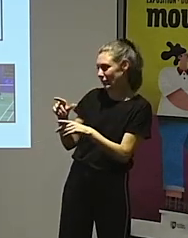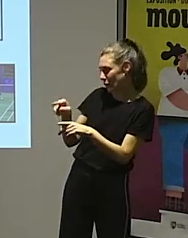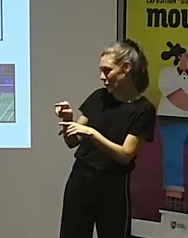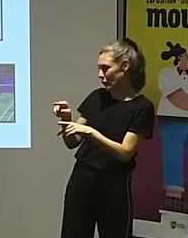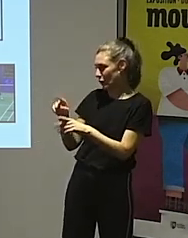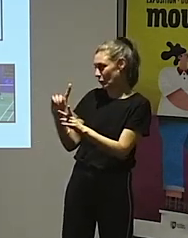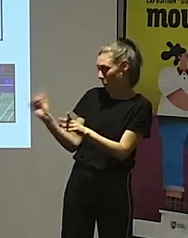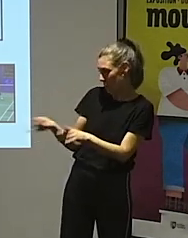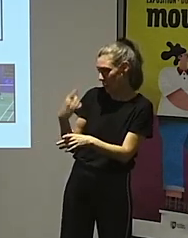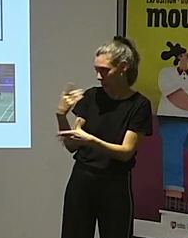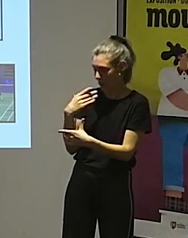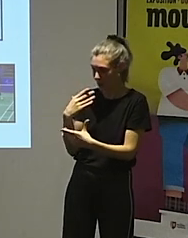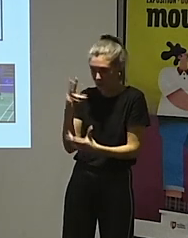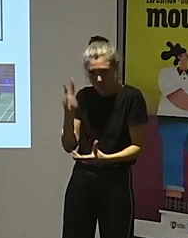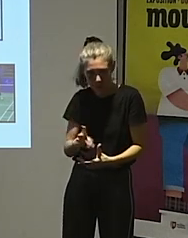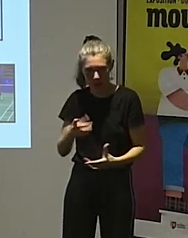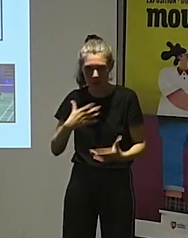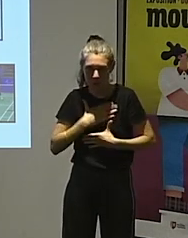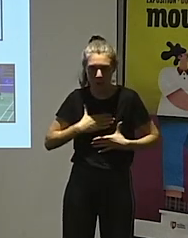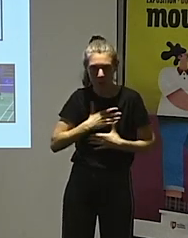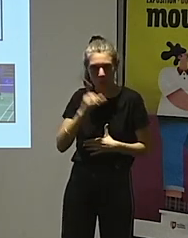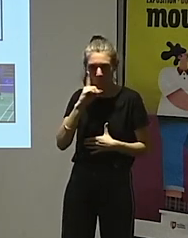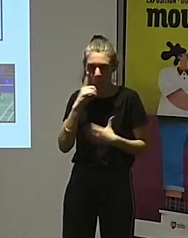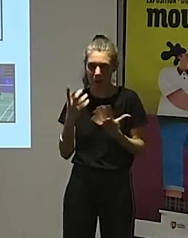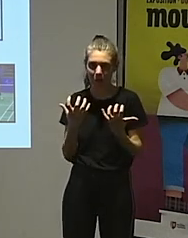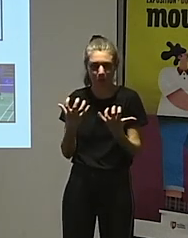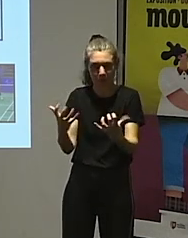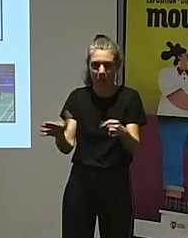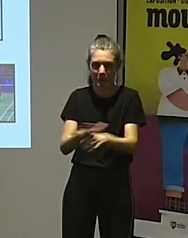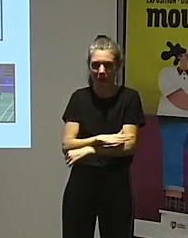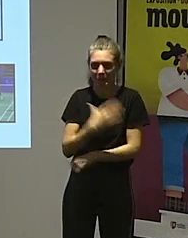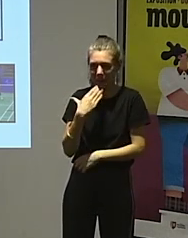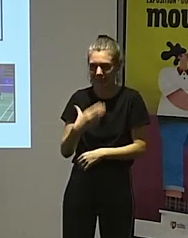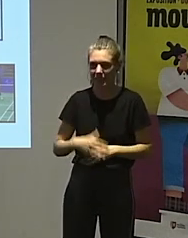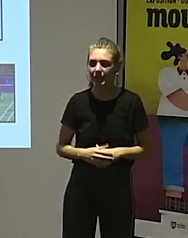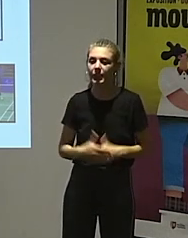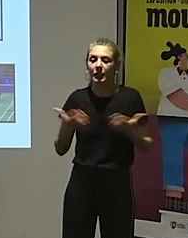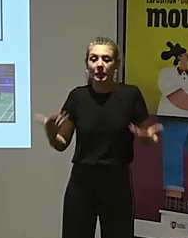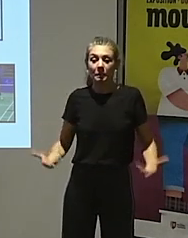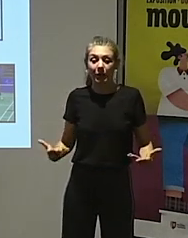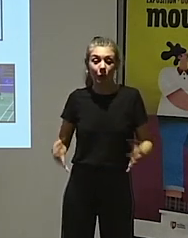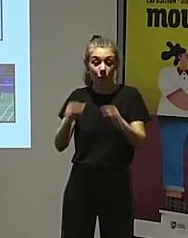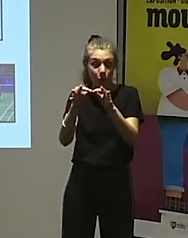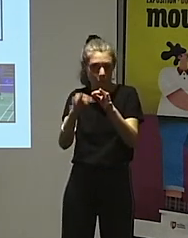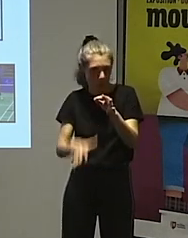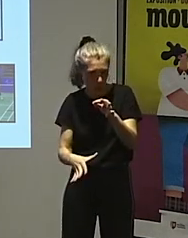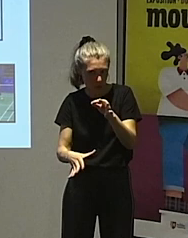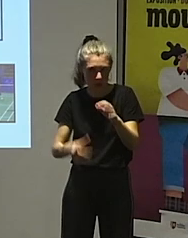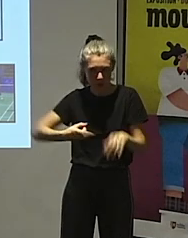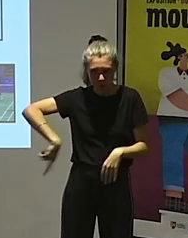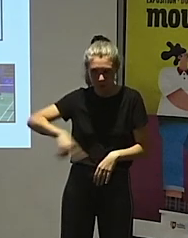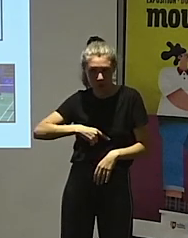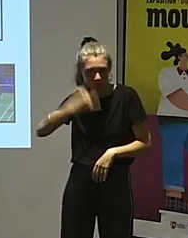tous d'être venus, parce qu'on pensait qu'il y aurait du monde, mais là, c'était plein. Il ne fallait pas qu'il y ait beaucoup plus de monde. Donc, pour une conclusion, nous, on a